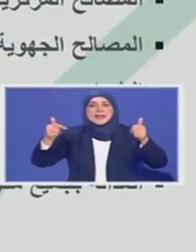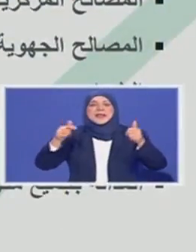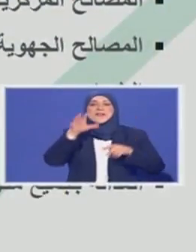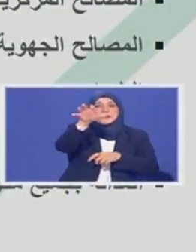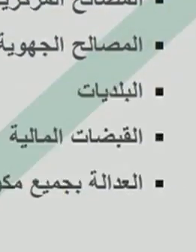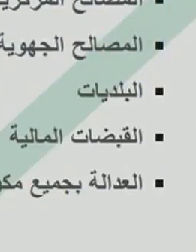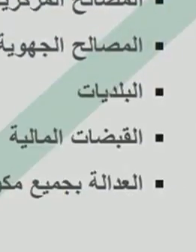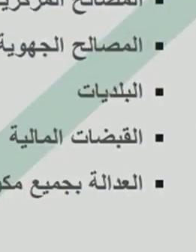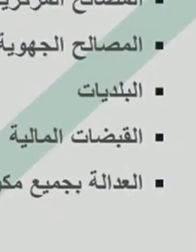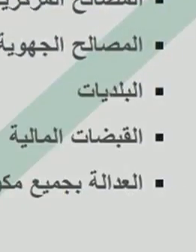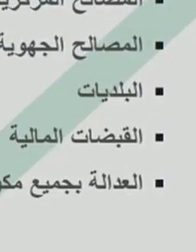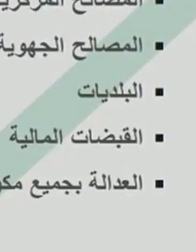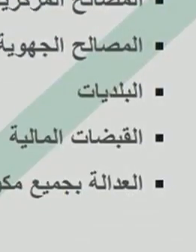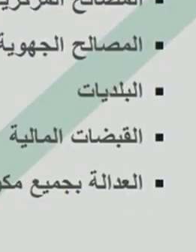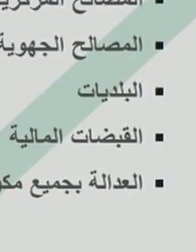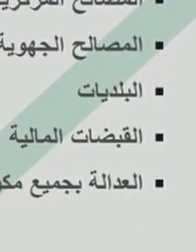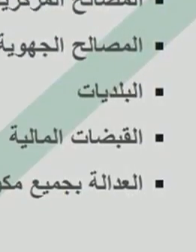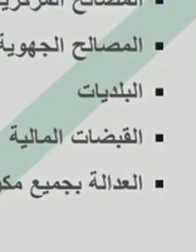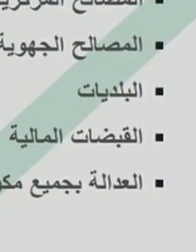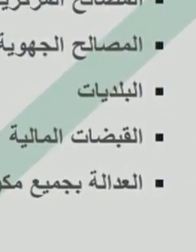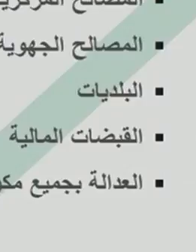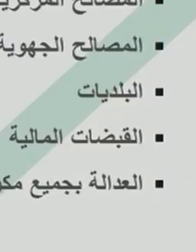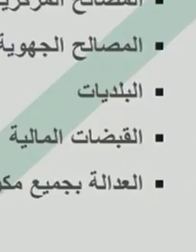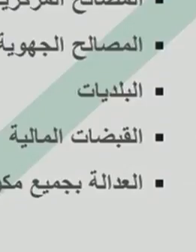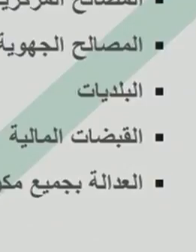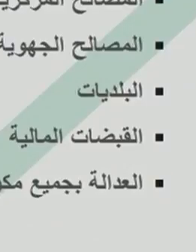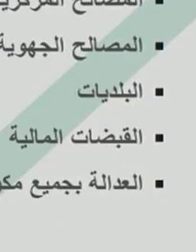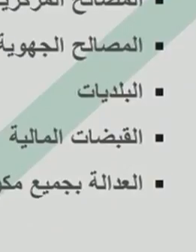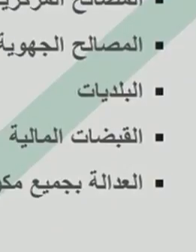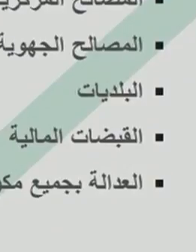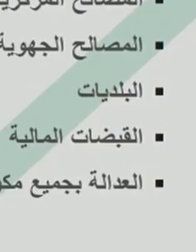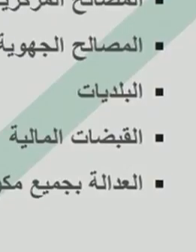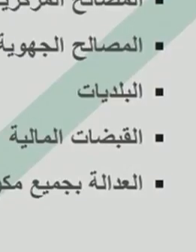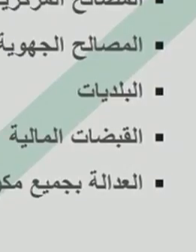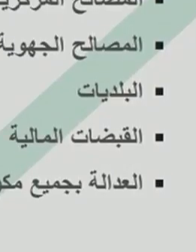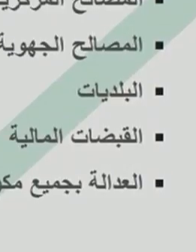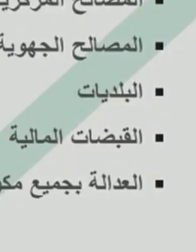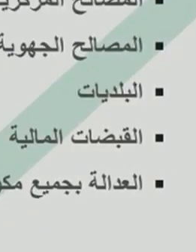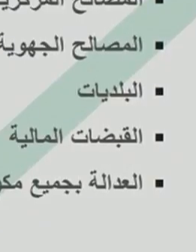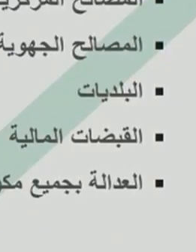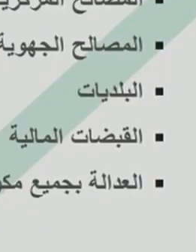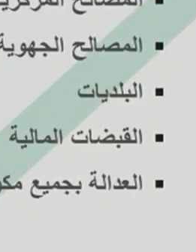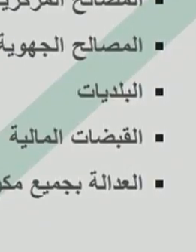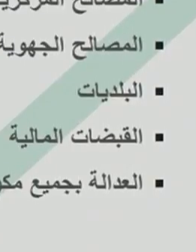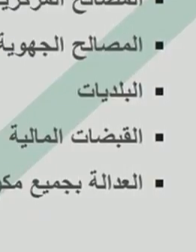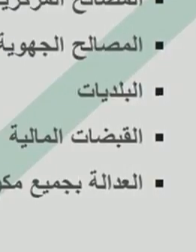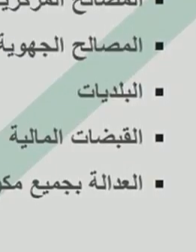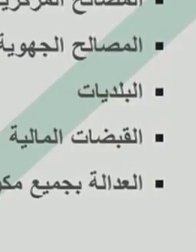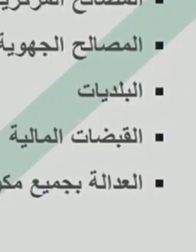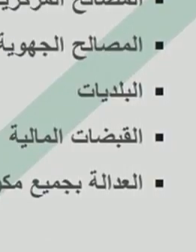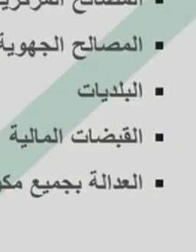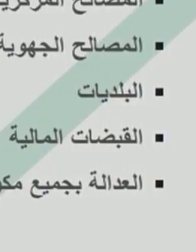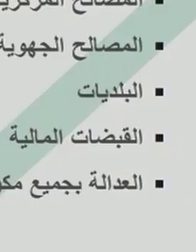الجهوية، البلديات، القبضات المالية والعدالة بجميع مكوناتها، هذوما مقترحات